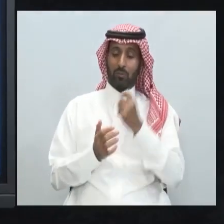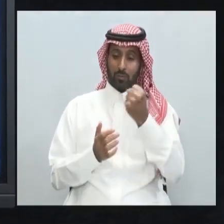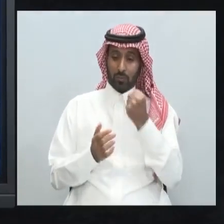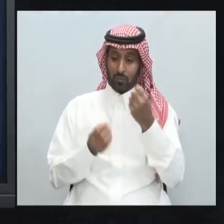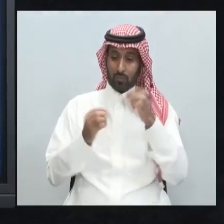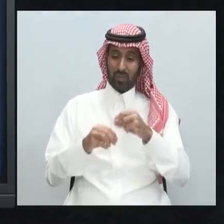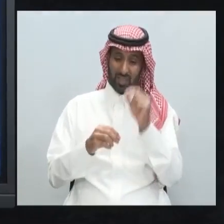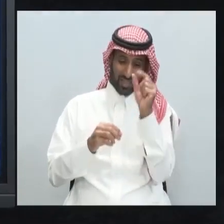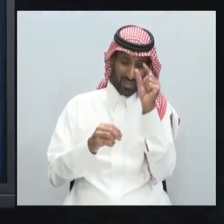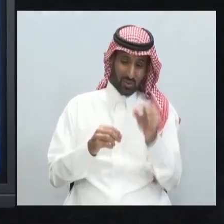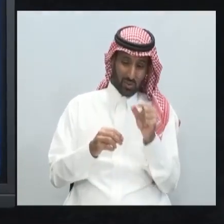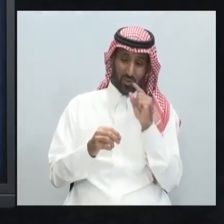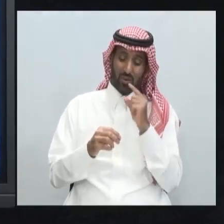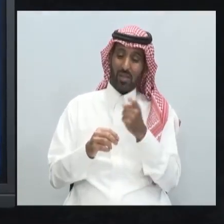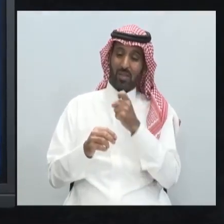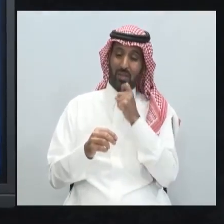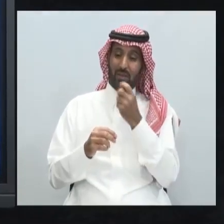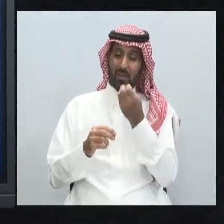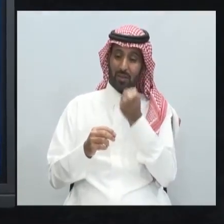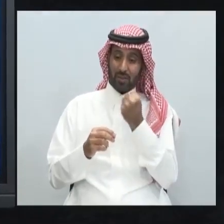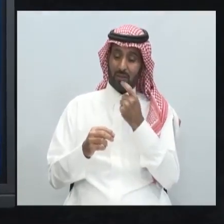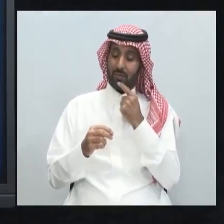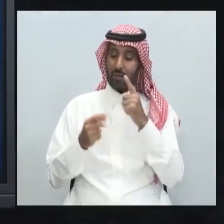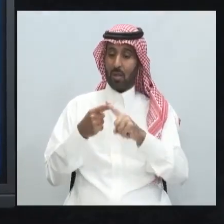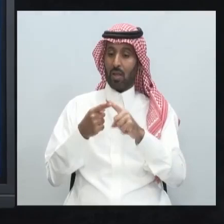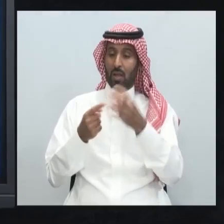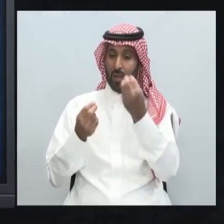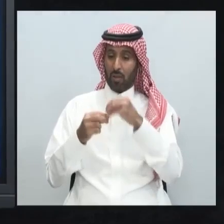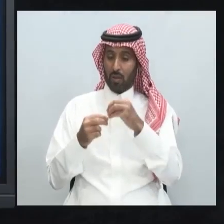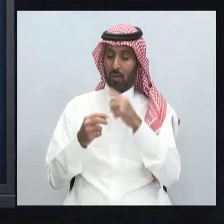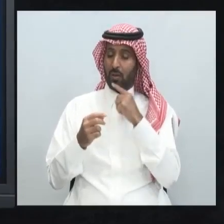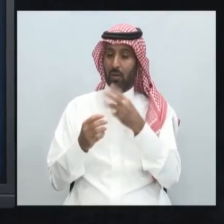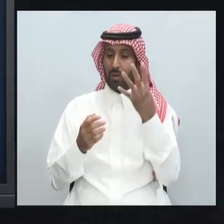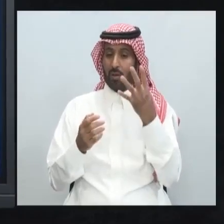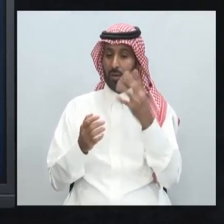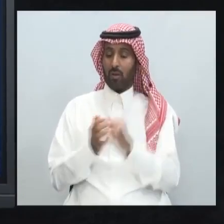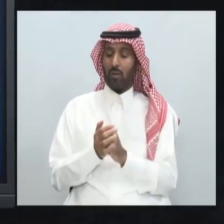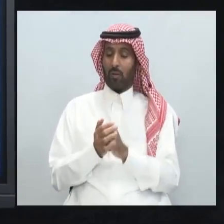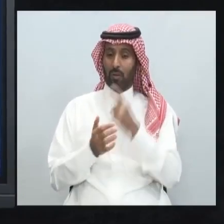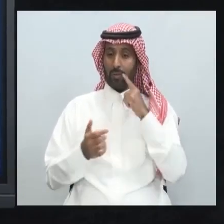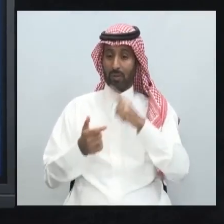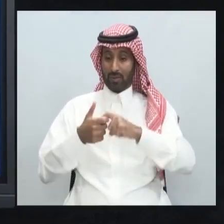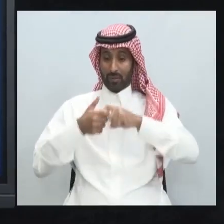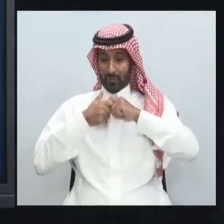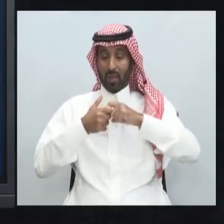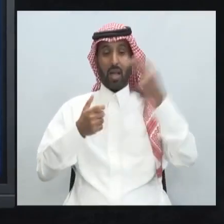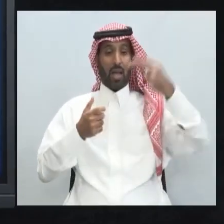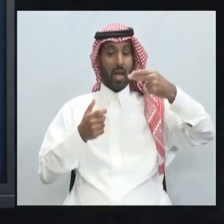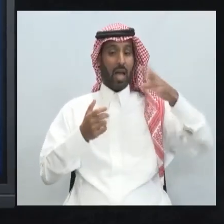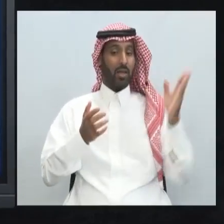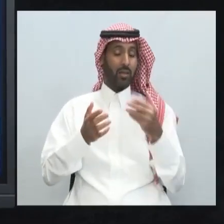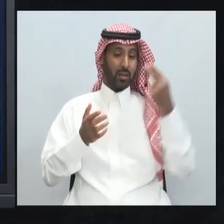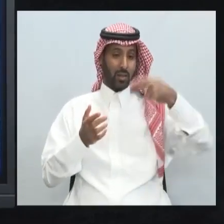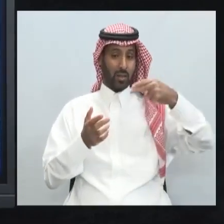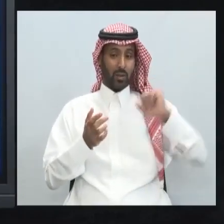قطبيه الجزيء زادت القوه ثنائيه القطب اما النوع الرابع تسمى الروابط الهيدروجينيه من اسمها